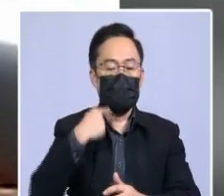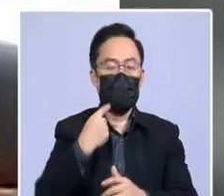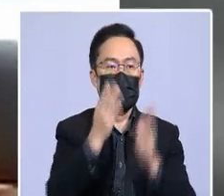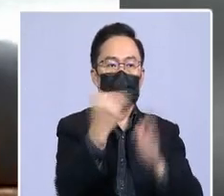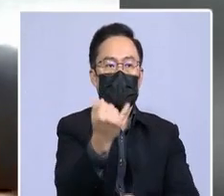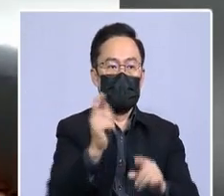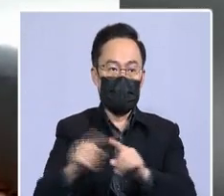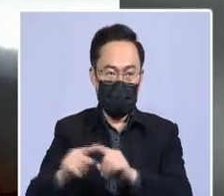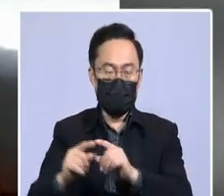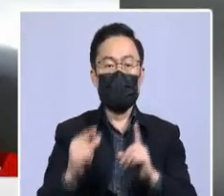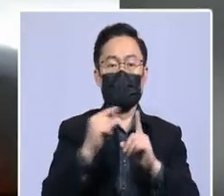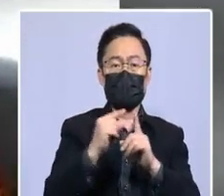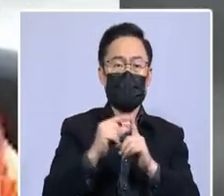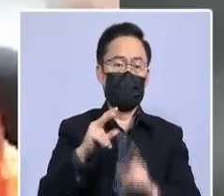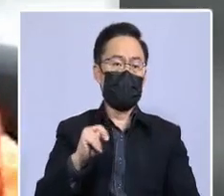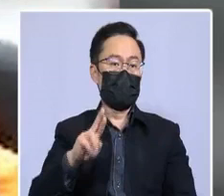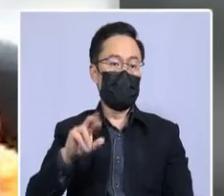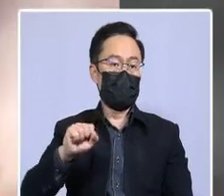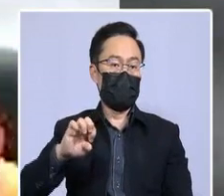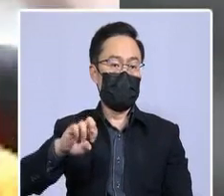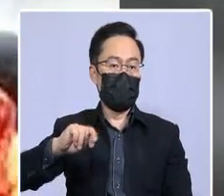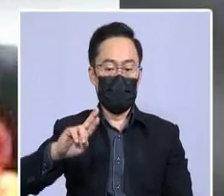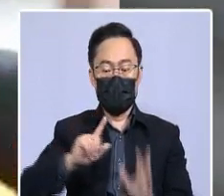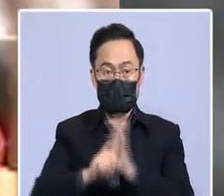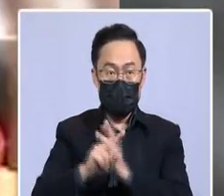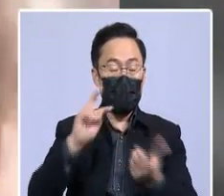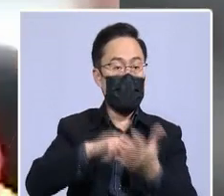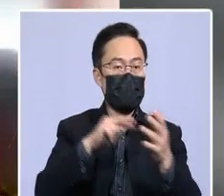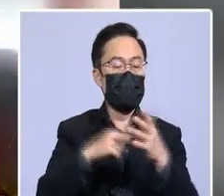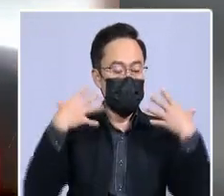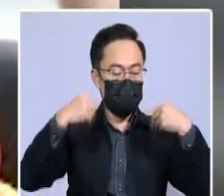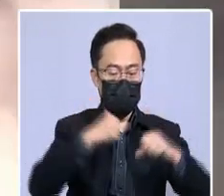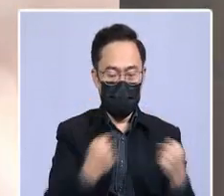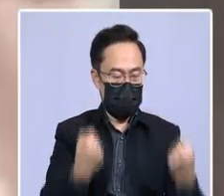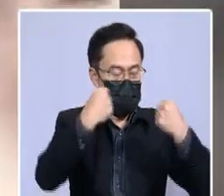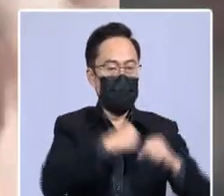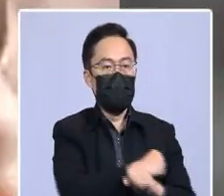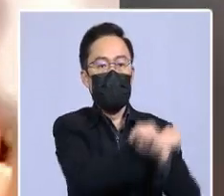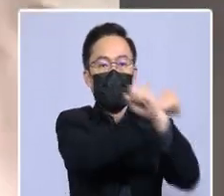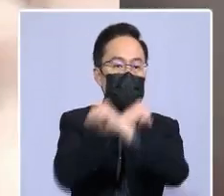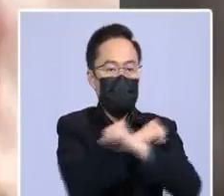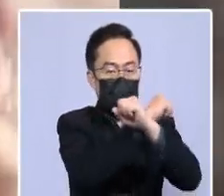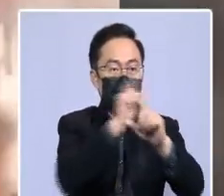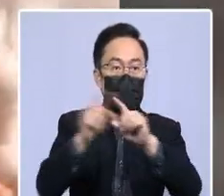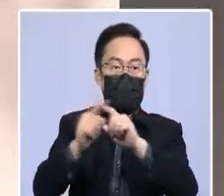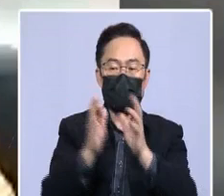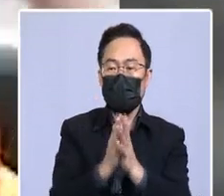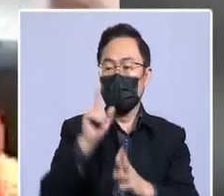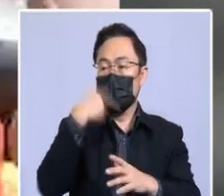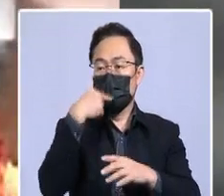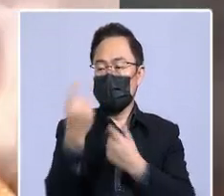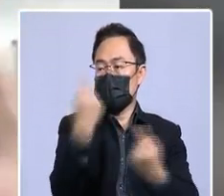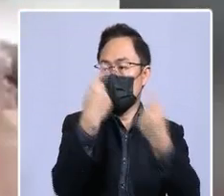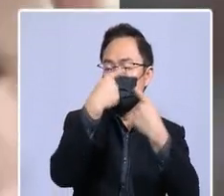สิงห์ก็แปลว่าอาจจะป้องเอามาเพื่อป้องกันเหตุร้ายต่างๆที่เข้ามาถาโถมเข้ามาในรัฐบาลเข้